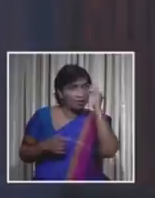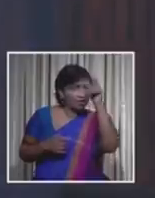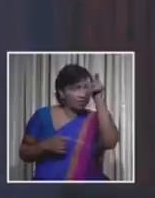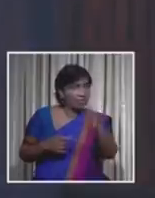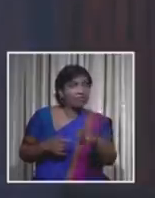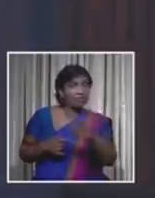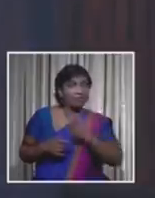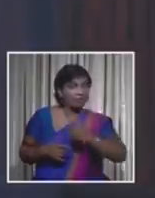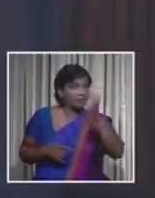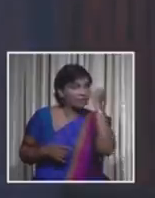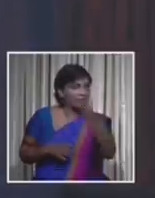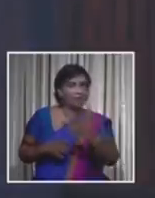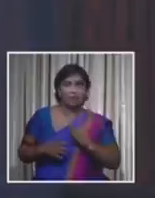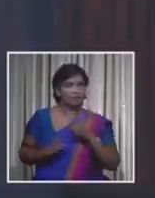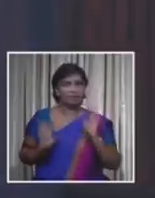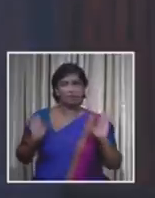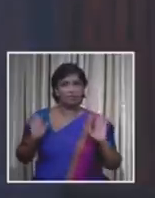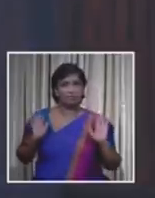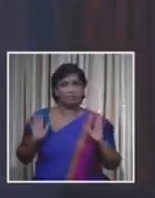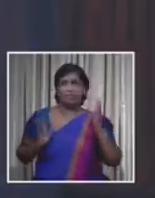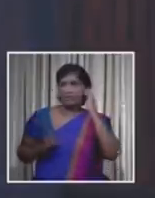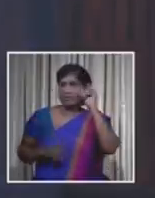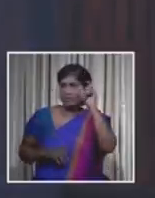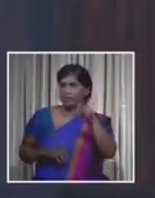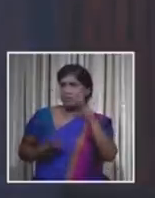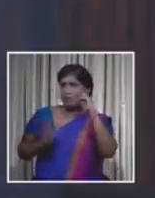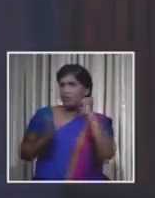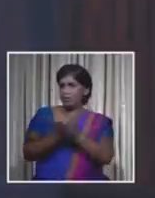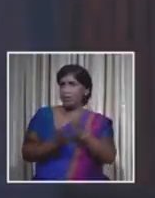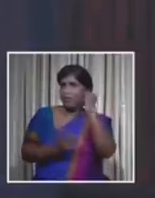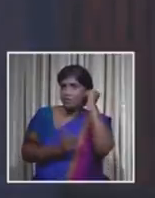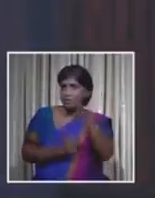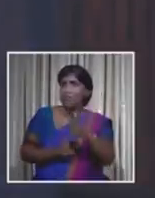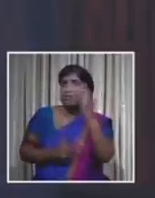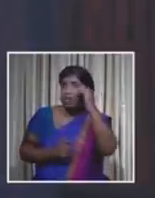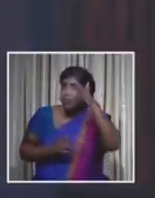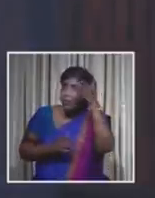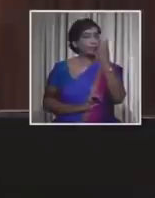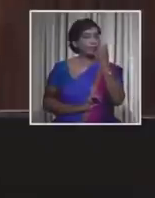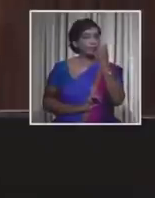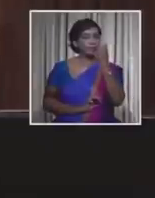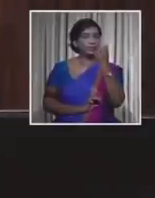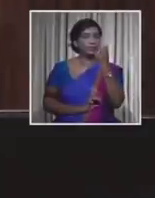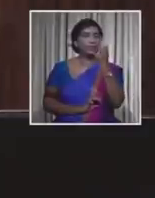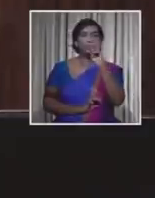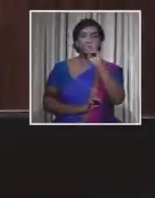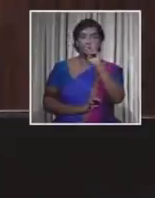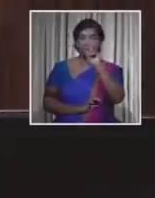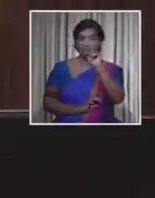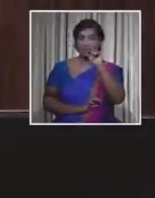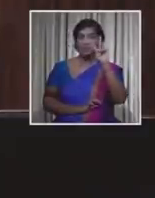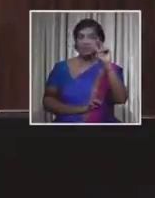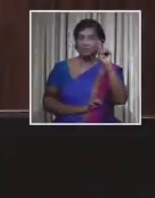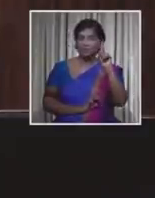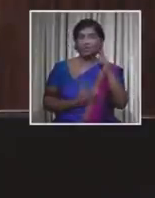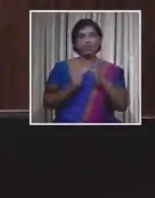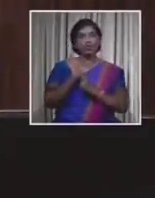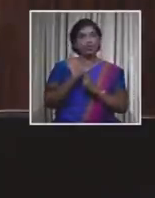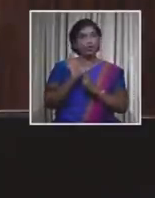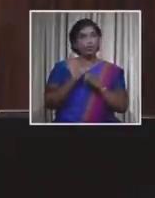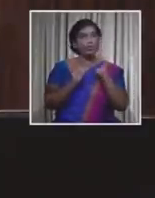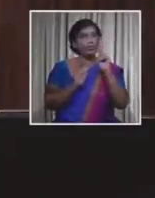කාන්තාවන්ට මම අපහසුතාවයකට පත් කරේ නැහැ. කාන්තාවන් අපහසුතාවයකට පත් කරගන්න කාන්තාවන් විසින්. 20යි 21 නොවැම්බර් 20 වන